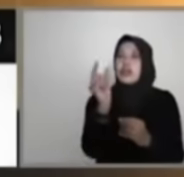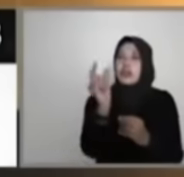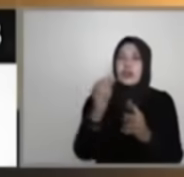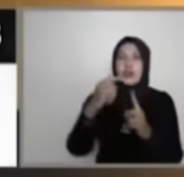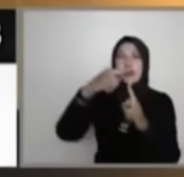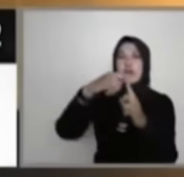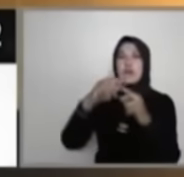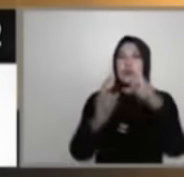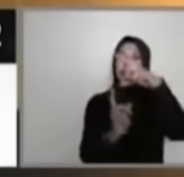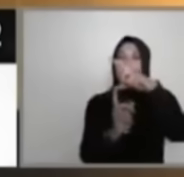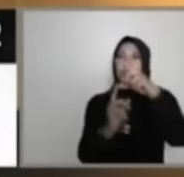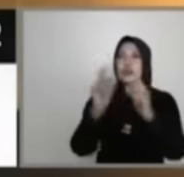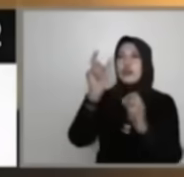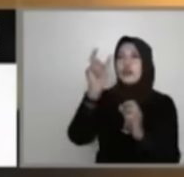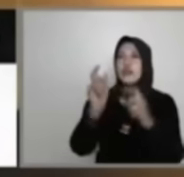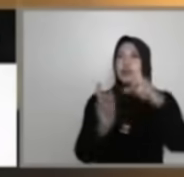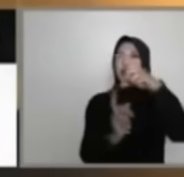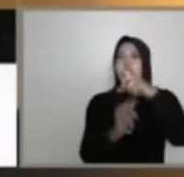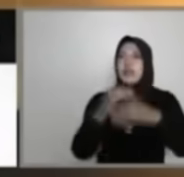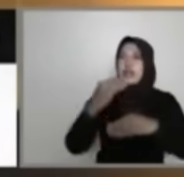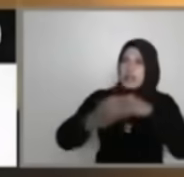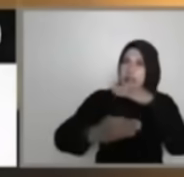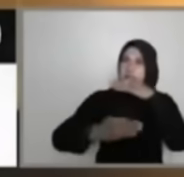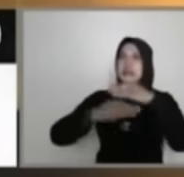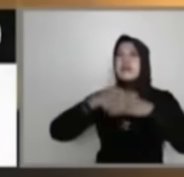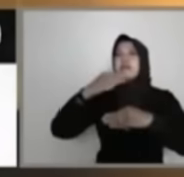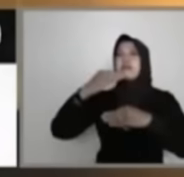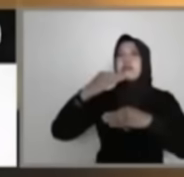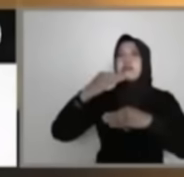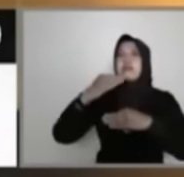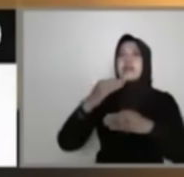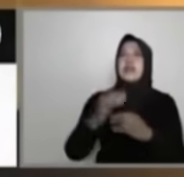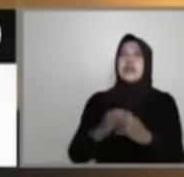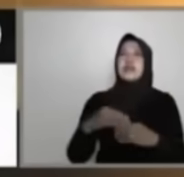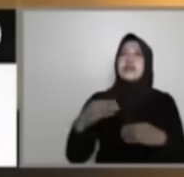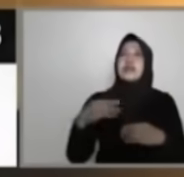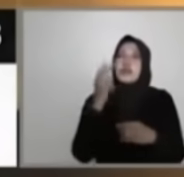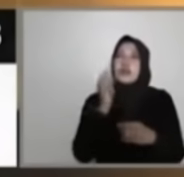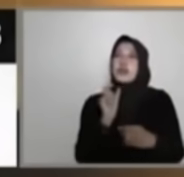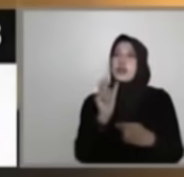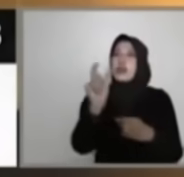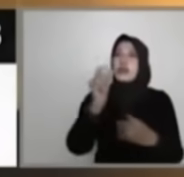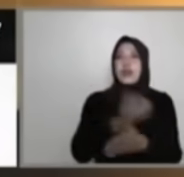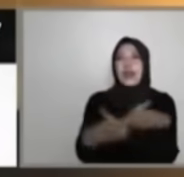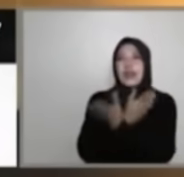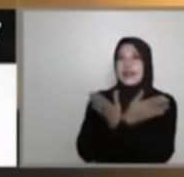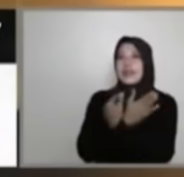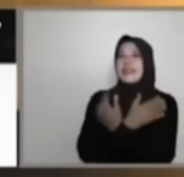semaksimal mungkin dan juga kita bayangkan menjadi permanen OSIS untuk Aceh.